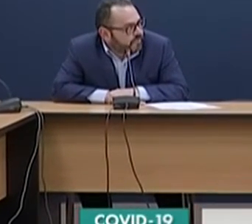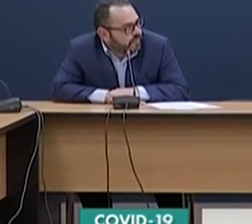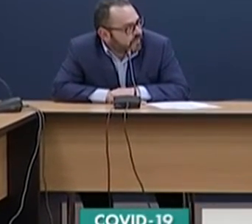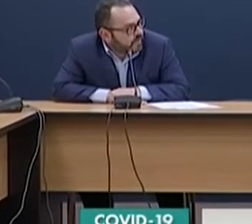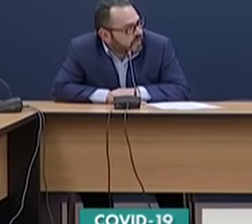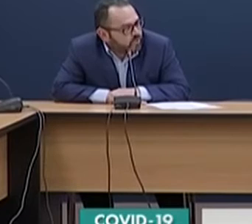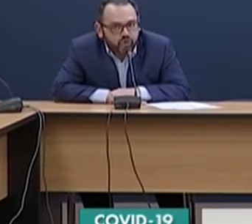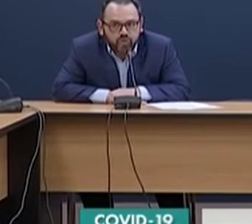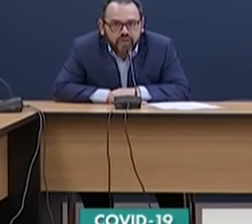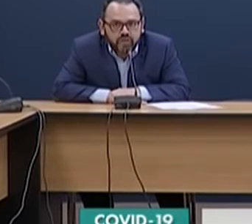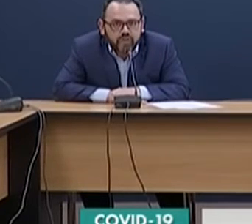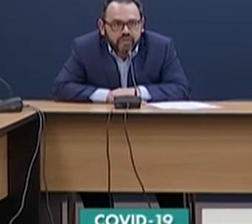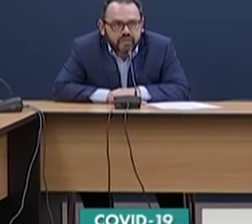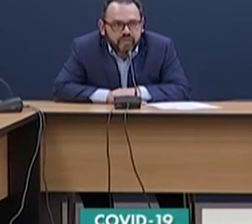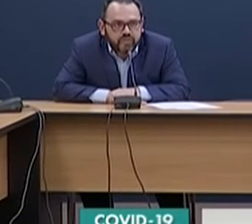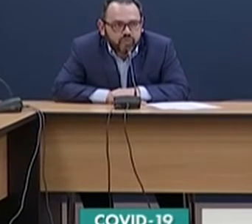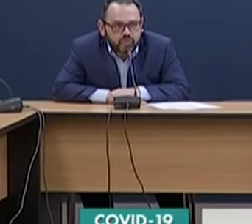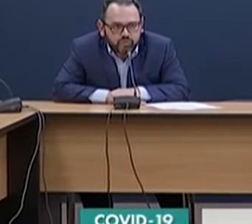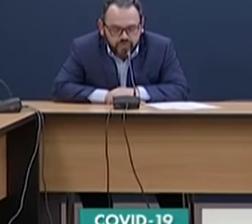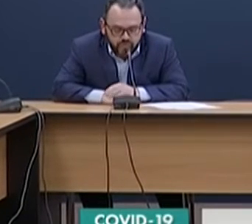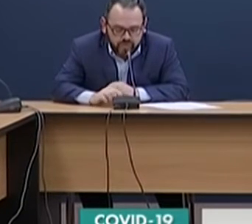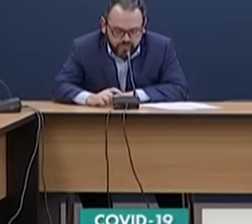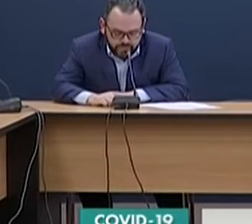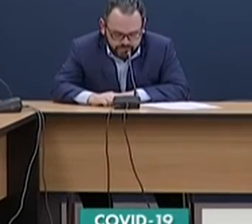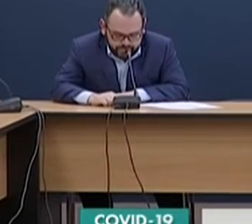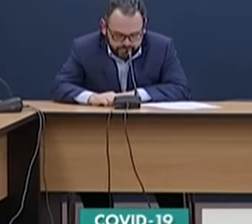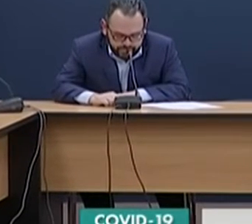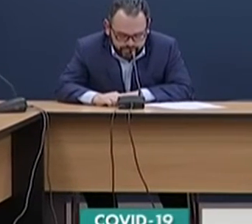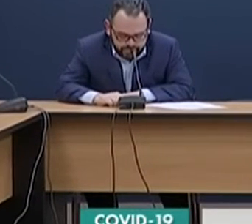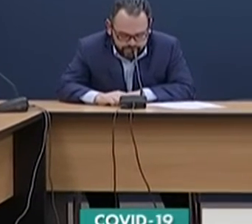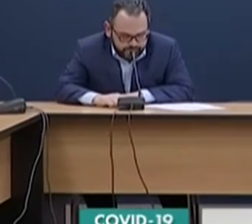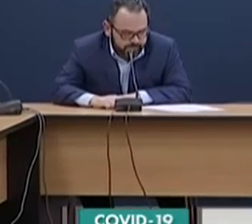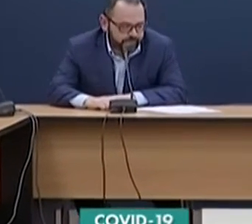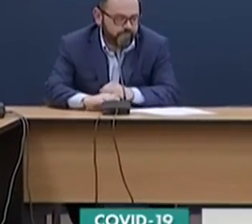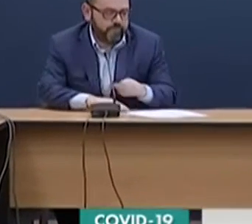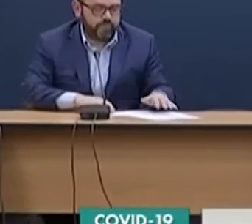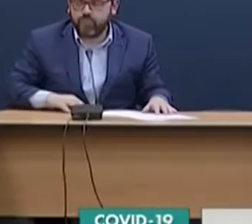εδώ. Το λόγο έχει ο καθηγητής, ο κύριος Σωτήρης Κιώδης.